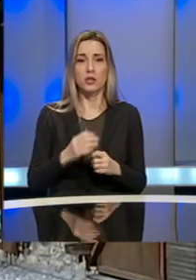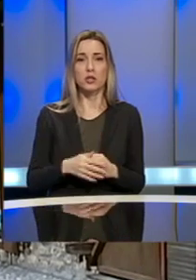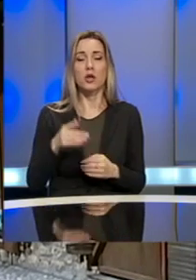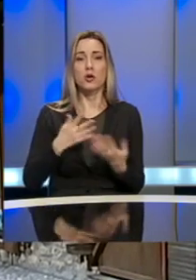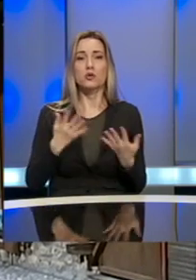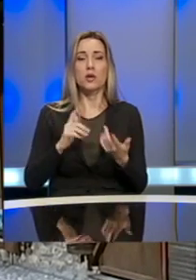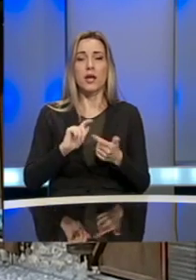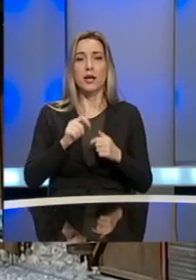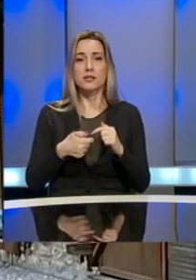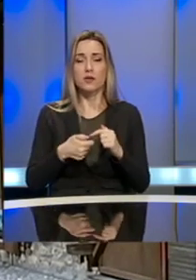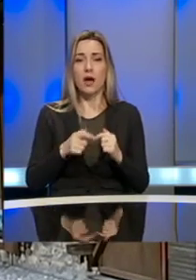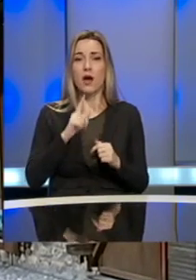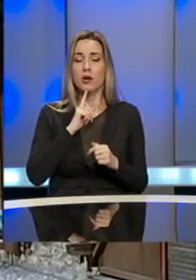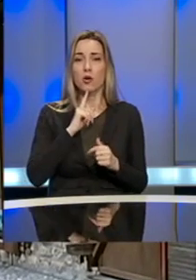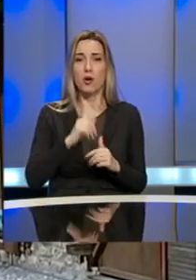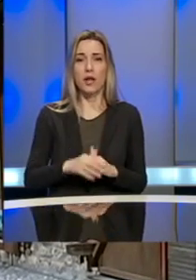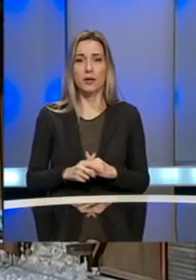neke stvari koje